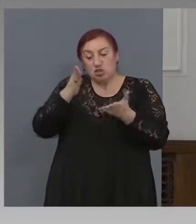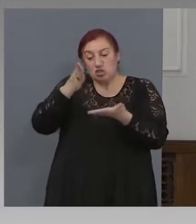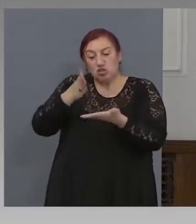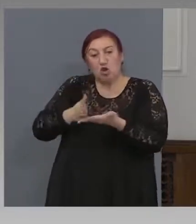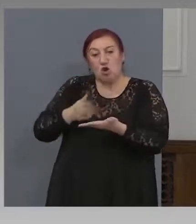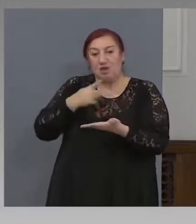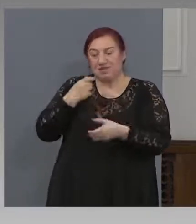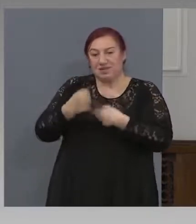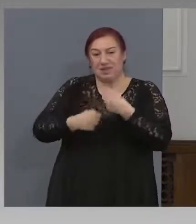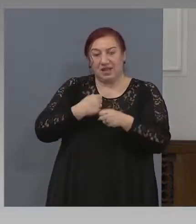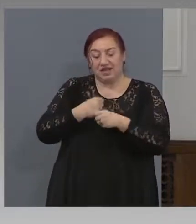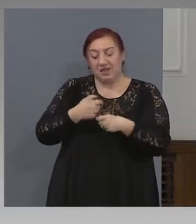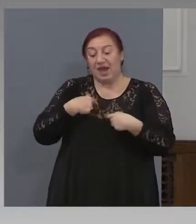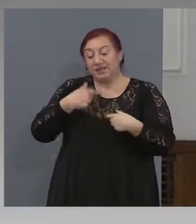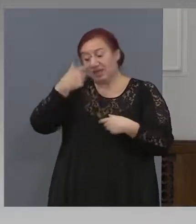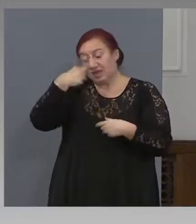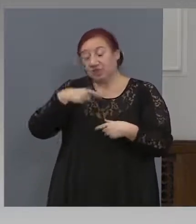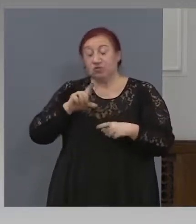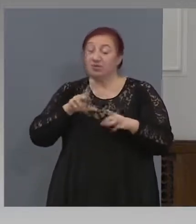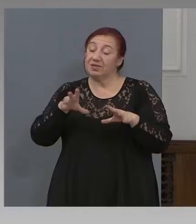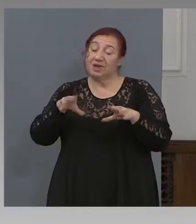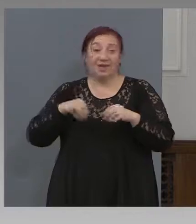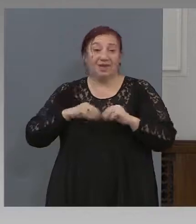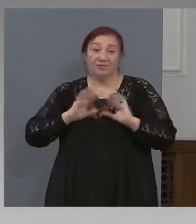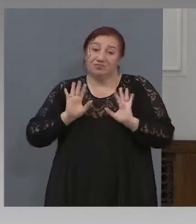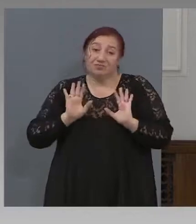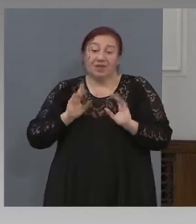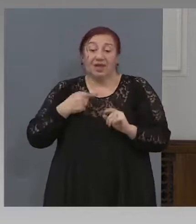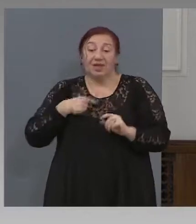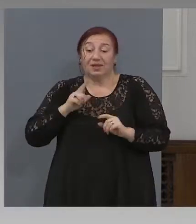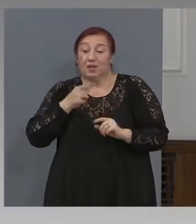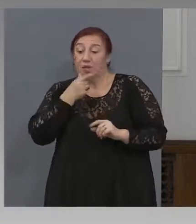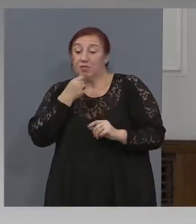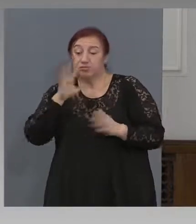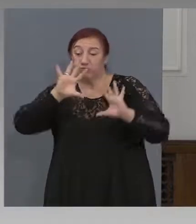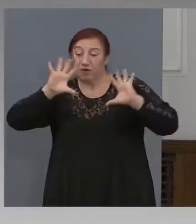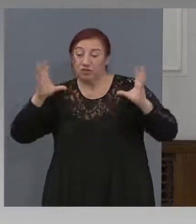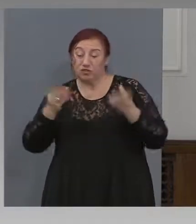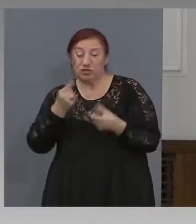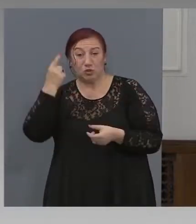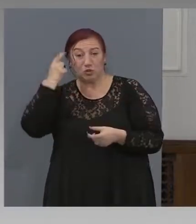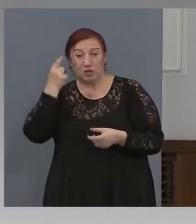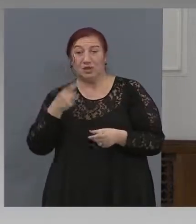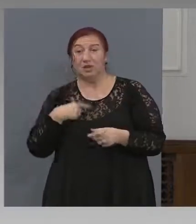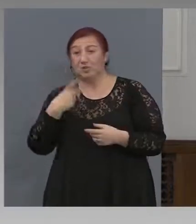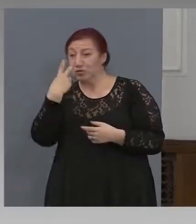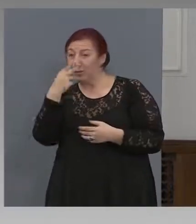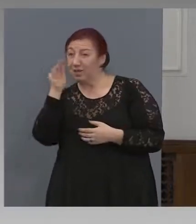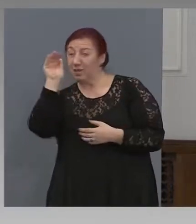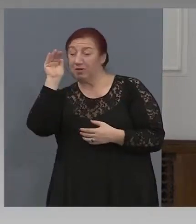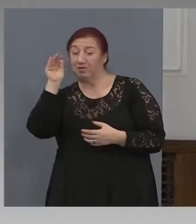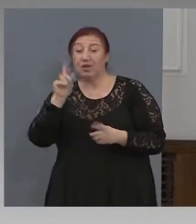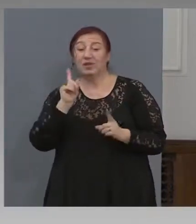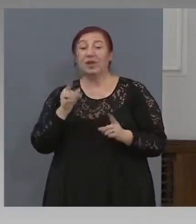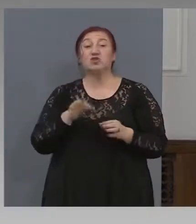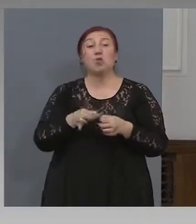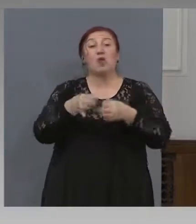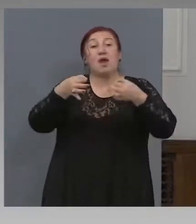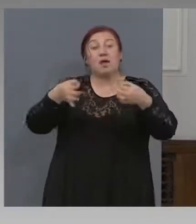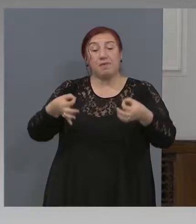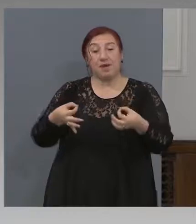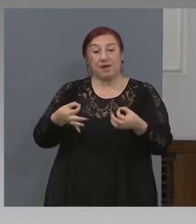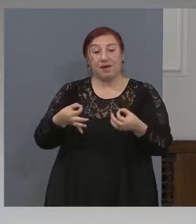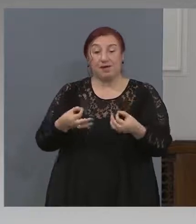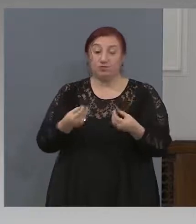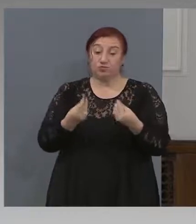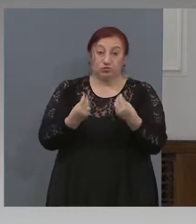не се наемам да имам интелекта, познанията и провиденческите способности, за да ви кажа коя мярка,